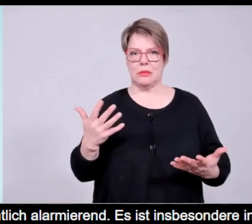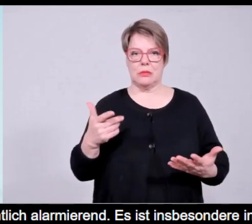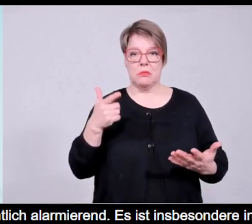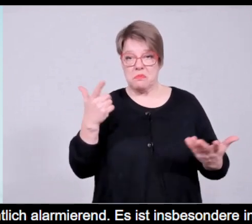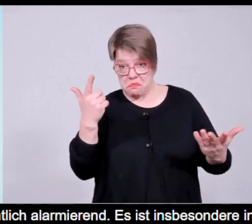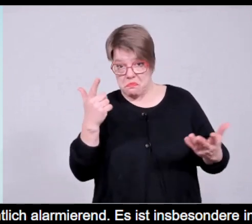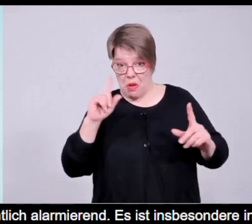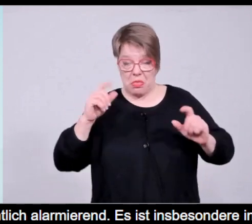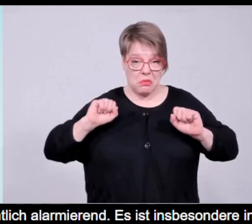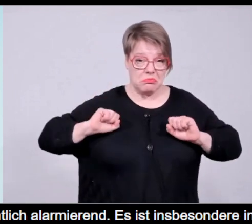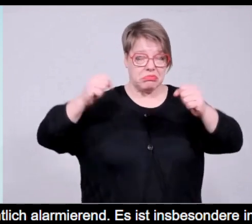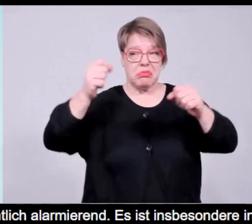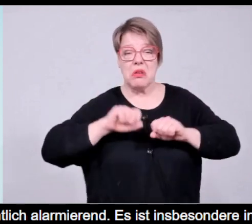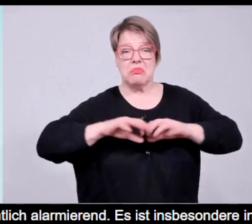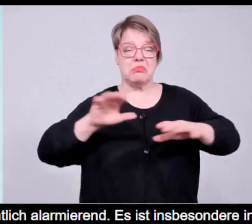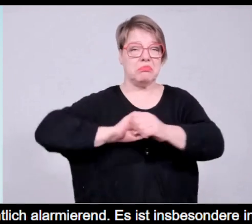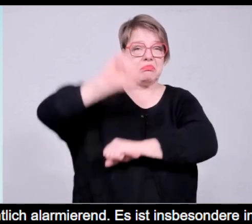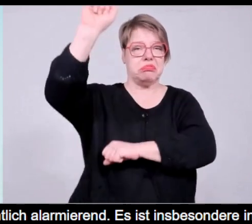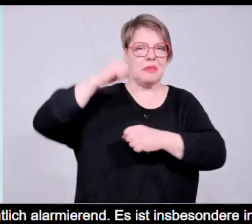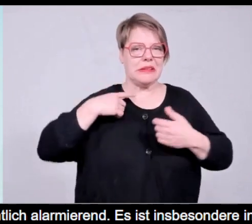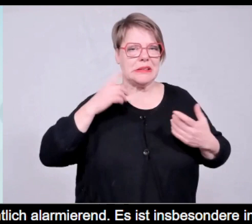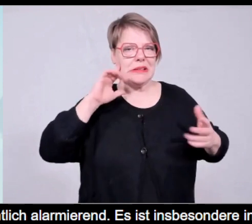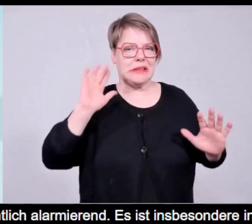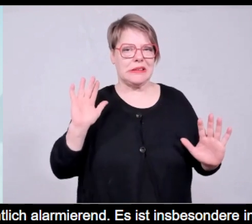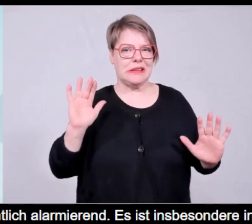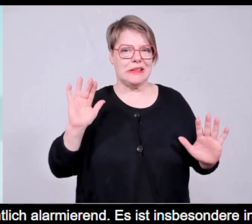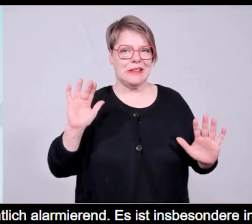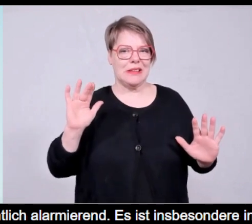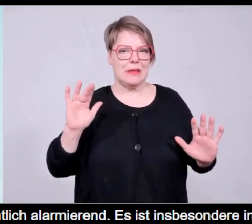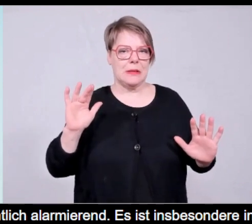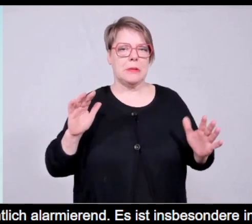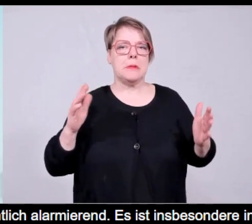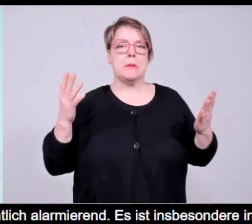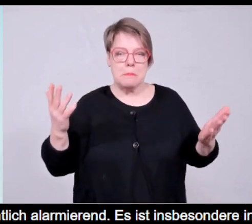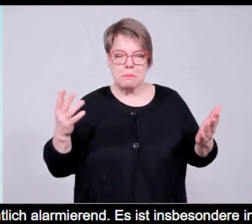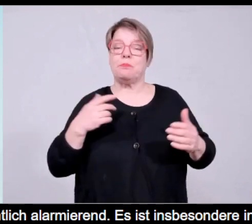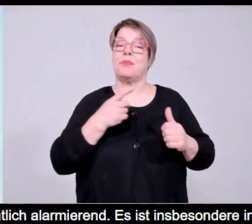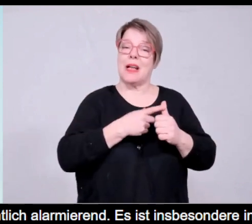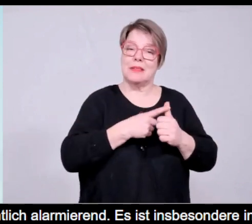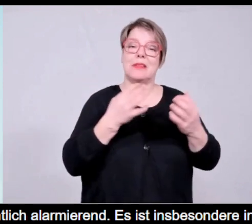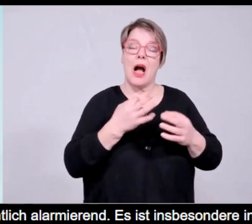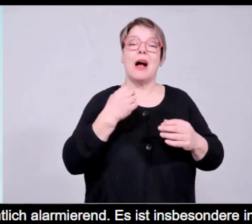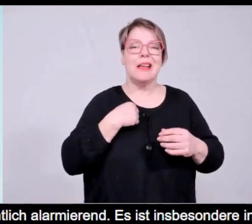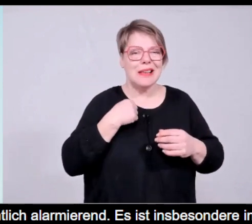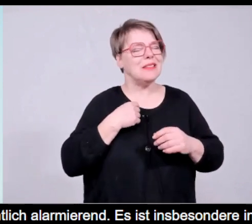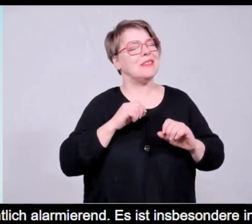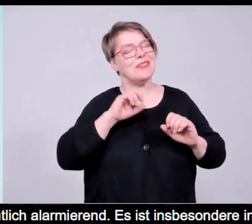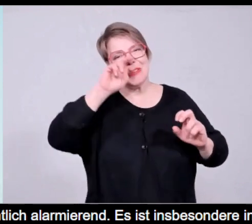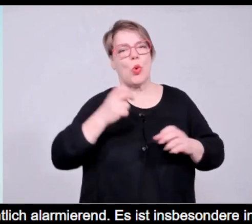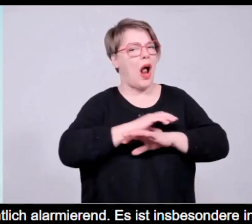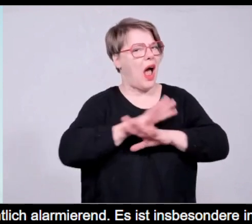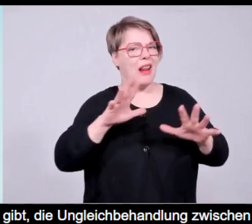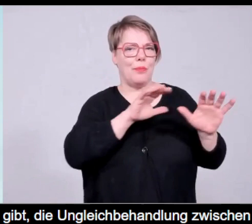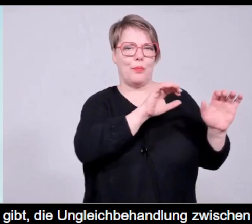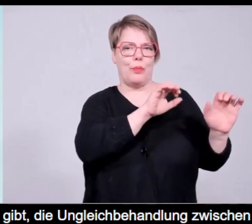Energieträger eben schon erfasst sein werden. Das die eine Schiene, die politische. Und das andere ist, dass wir halt unseren eigenen bayerischen